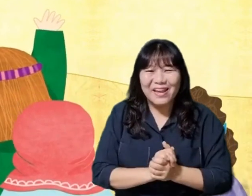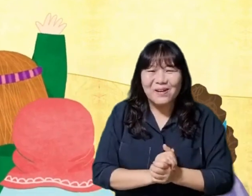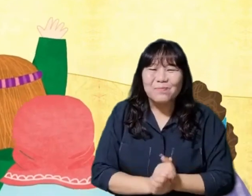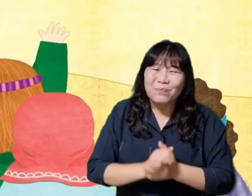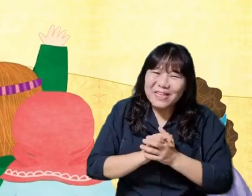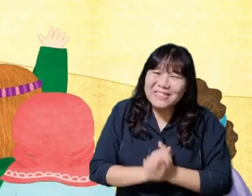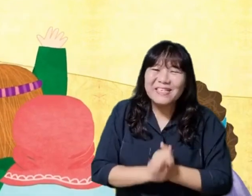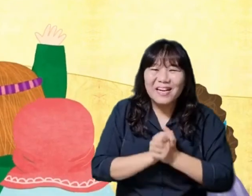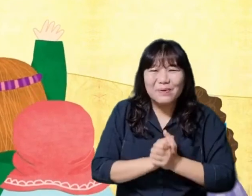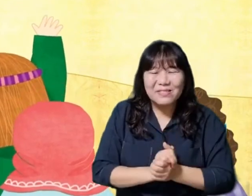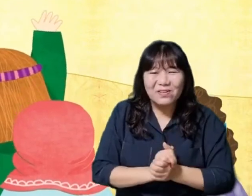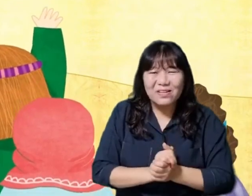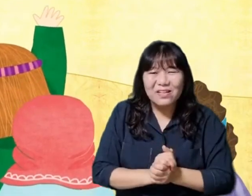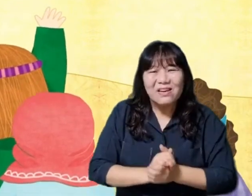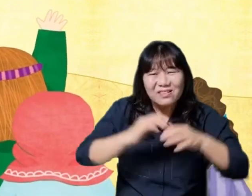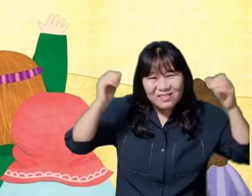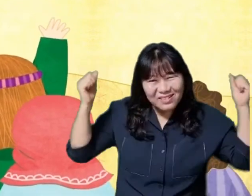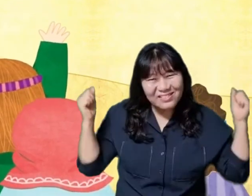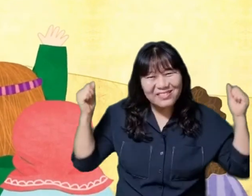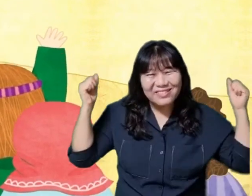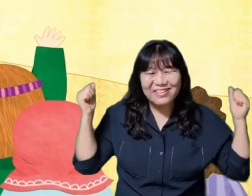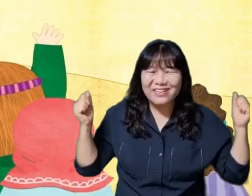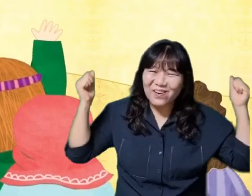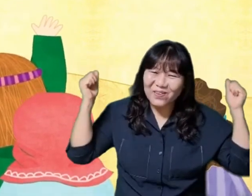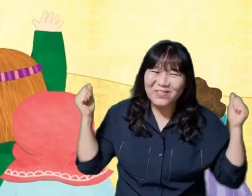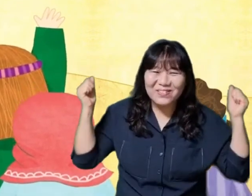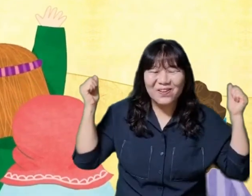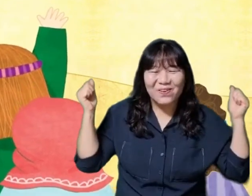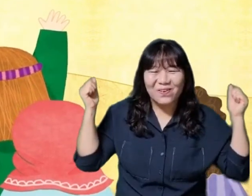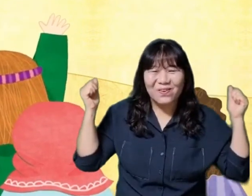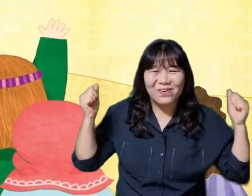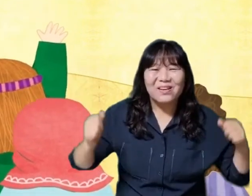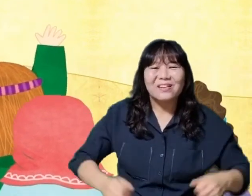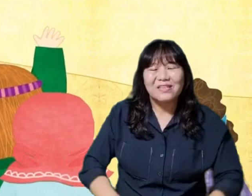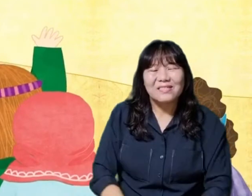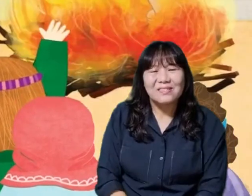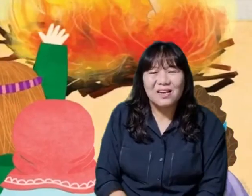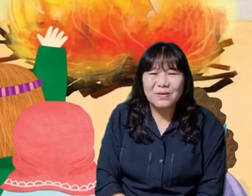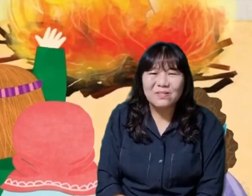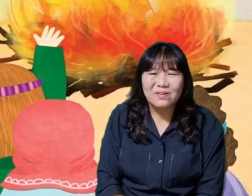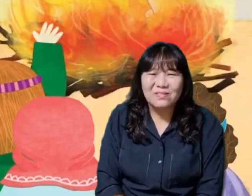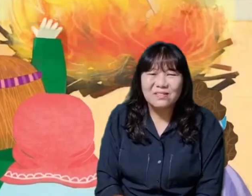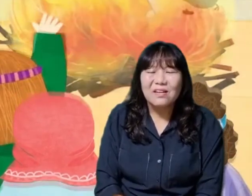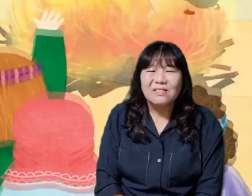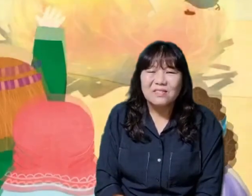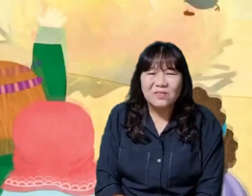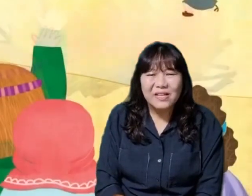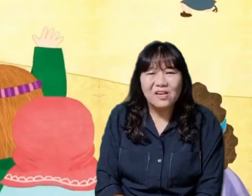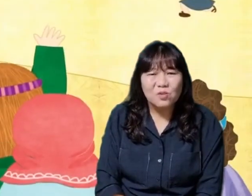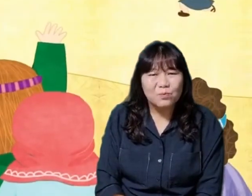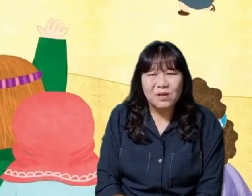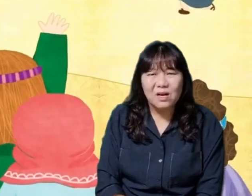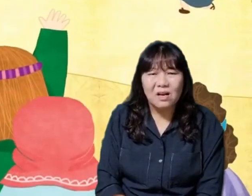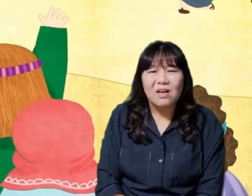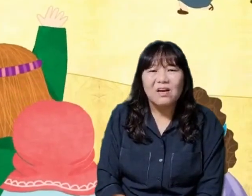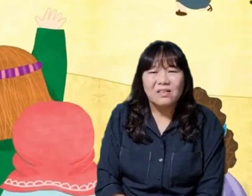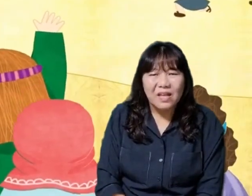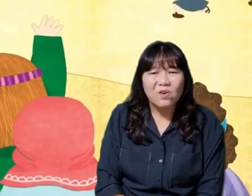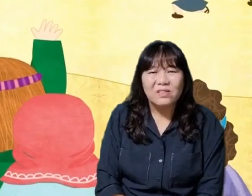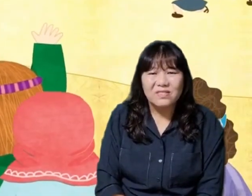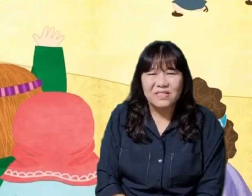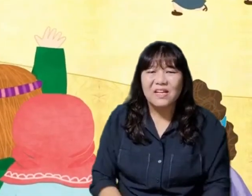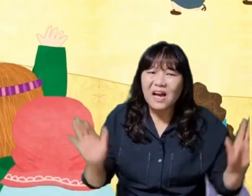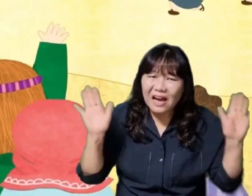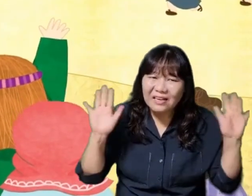마침내 이스라엘 백성이 큰 승리를 얻었어요. 이스라엘 백성은 전쟁할 준비가